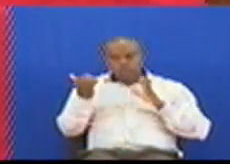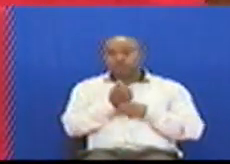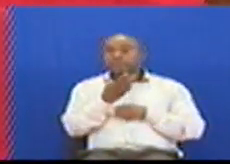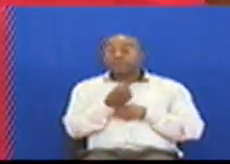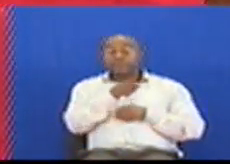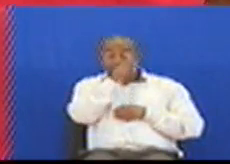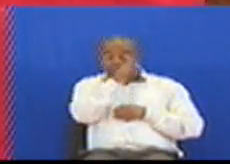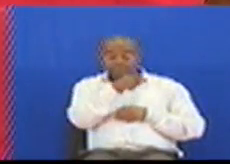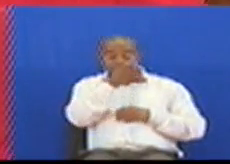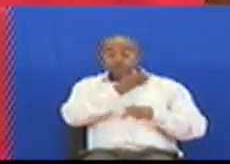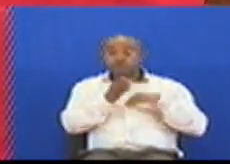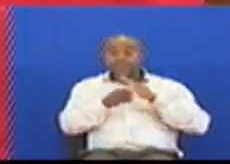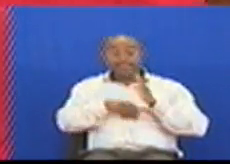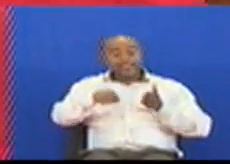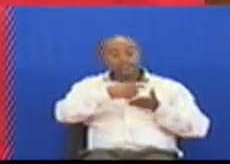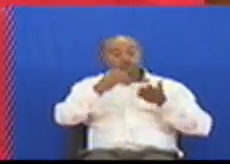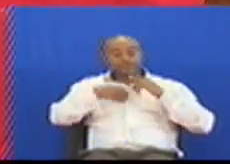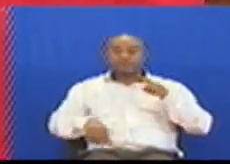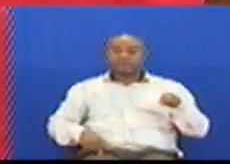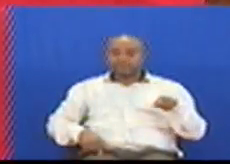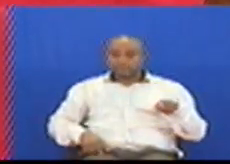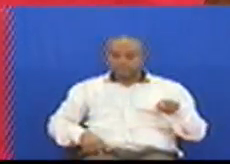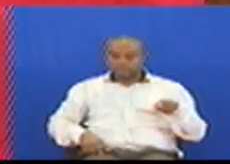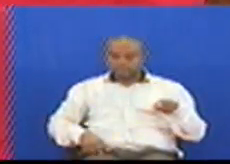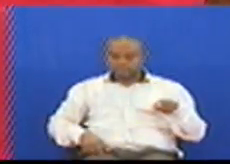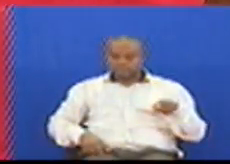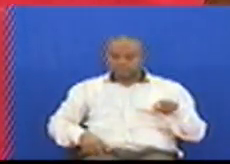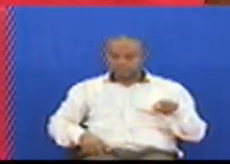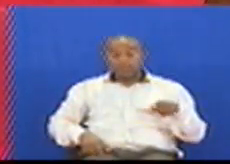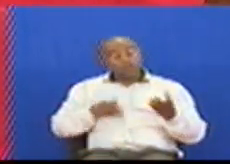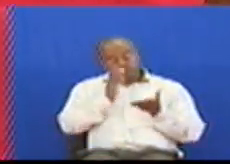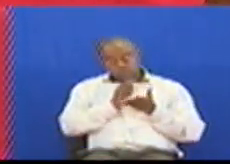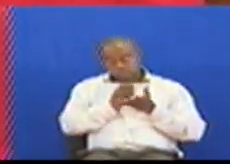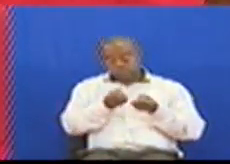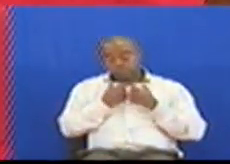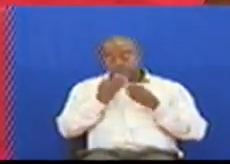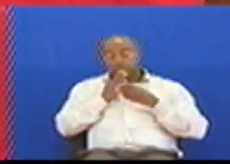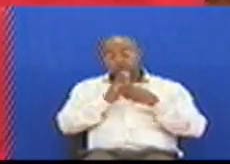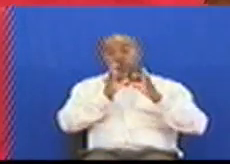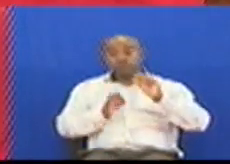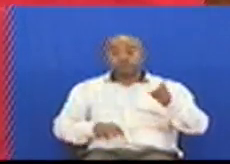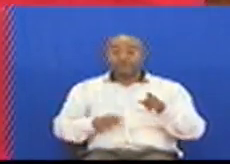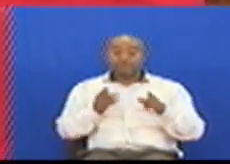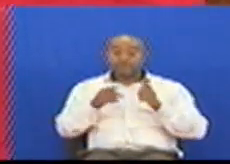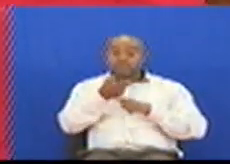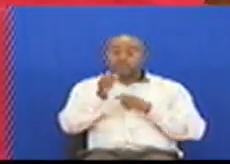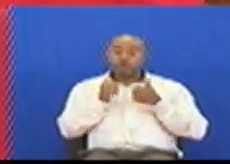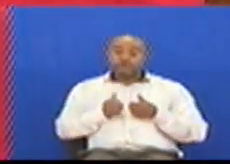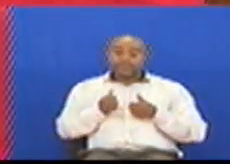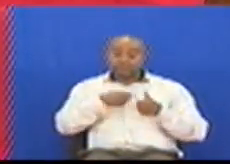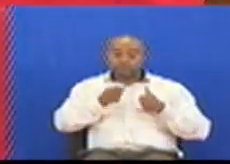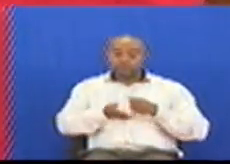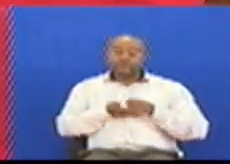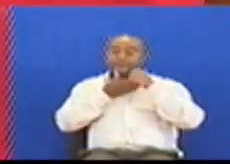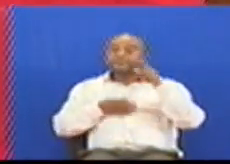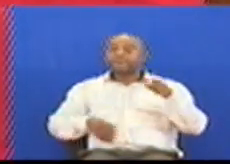cha afya kule. Nashukuru sana umekuwa unatoa uelekeo mzuri na mliahidi kwamba mtatusaidia. Niombe sana